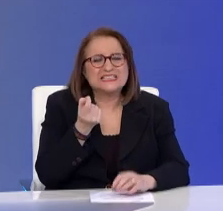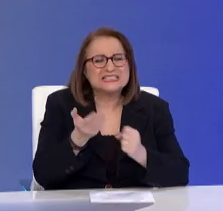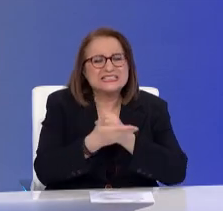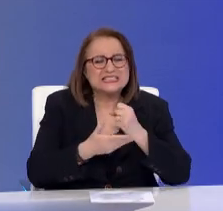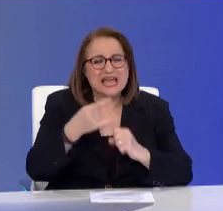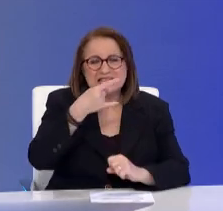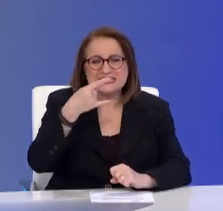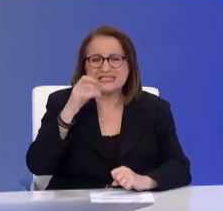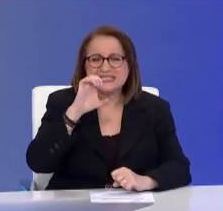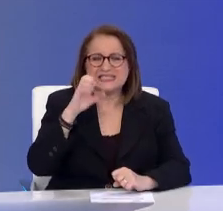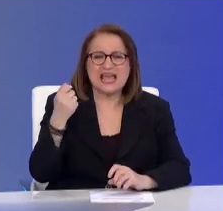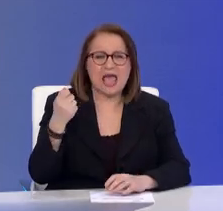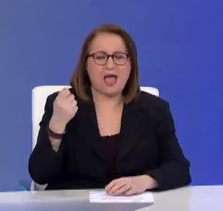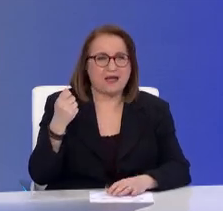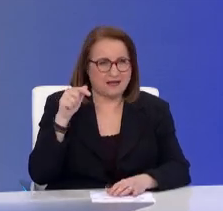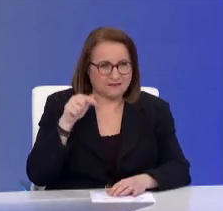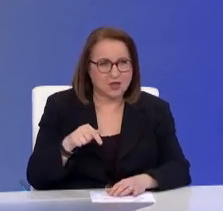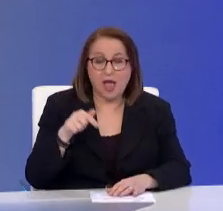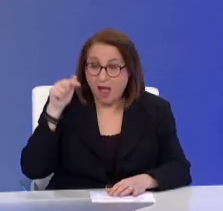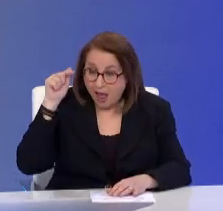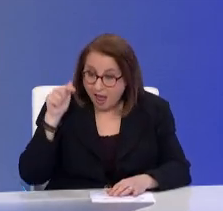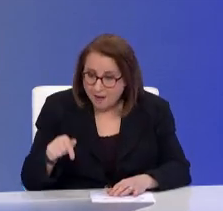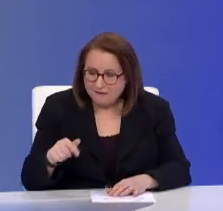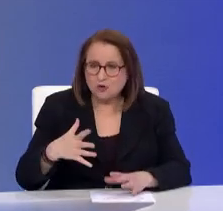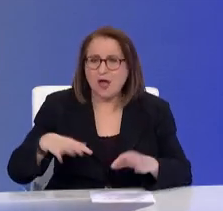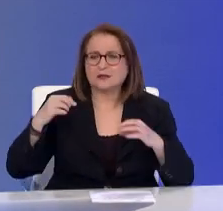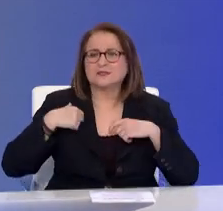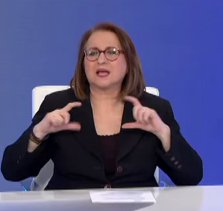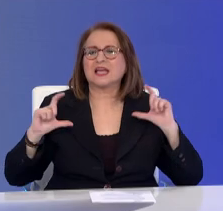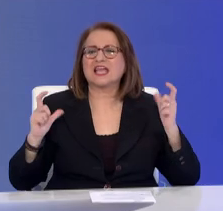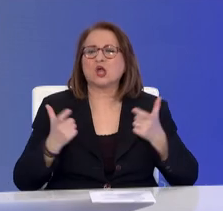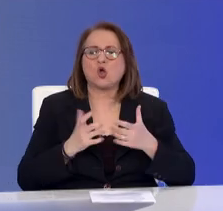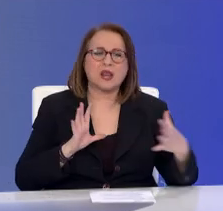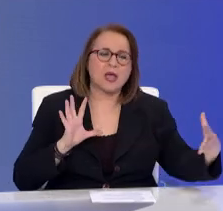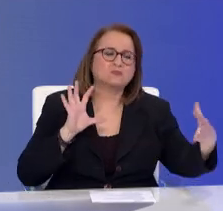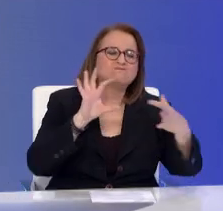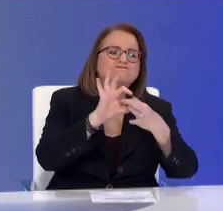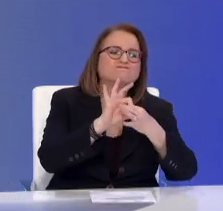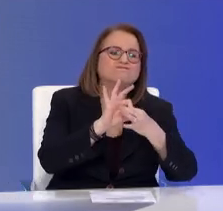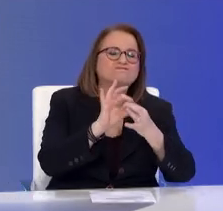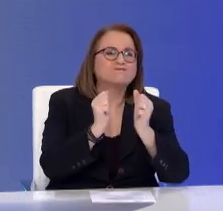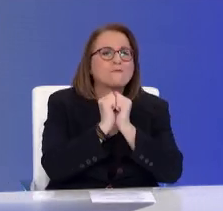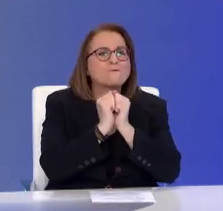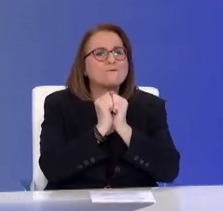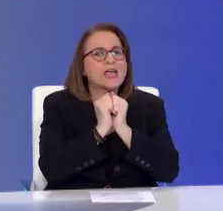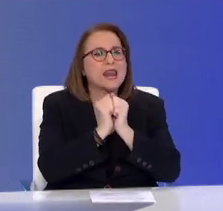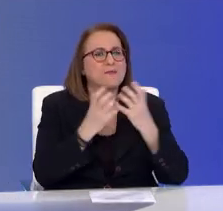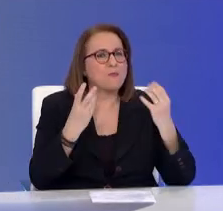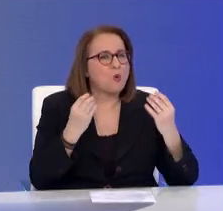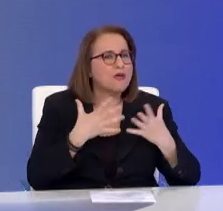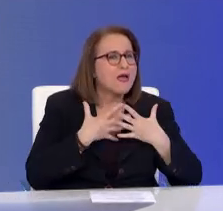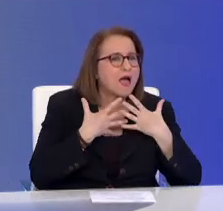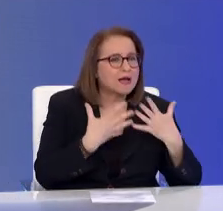η οικογένειά μου ανέπτυξε δεσμούς φιλίας και αγάπης για